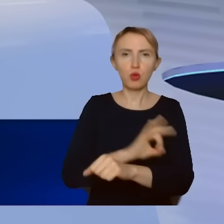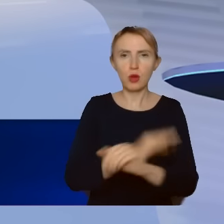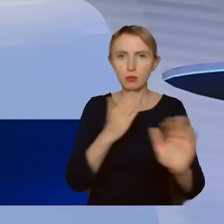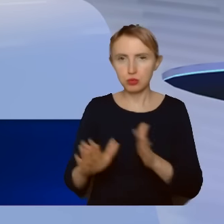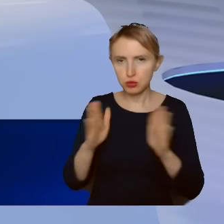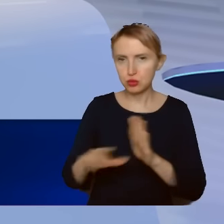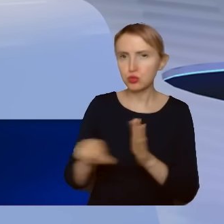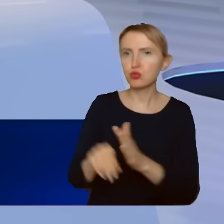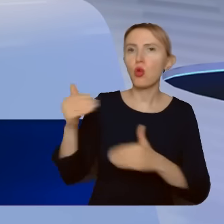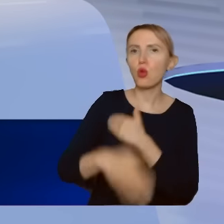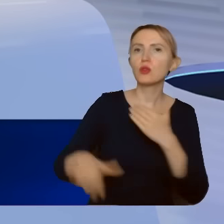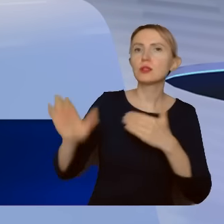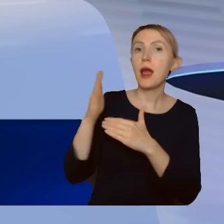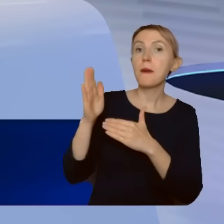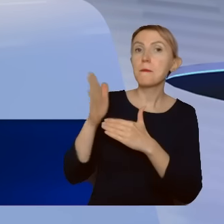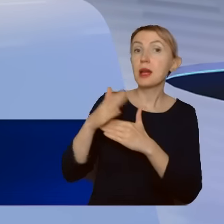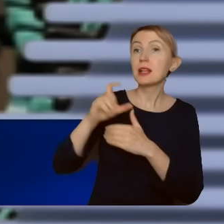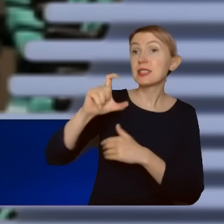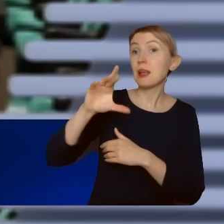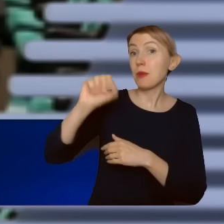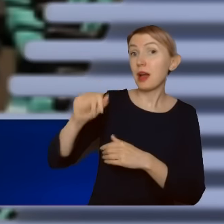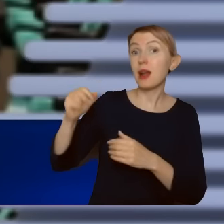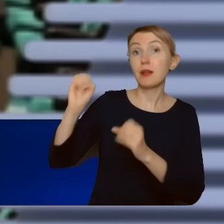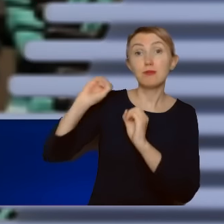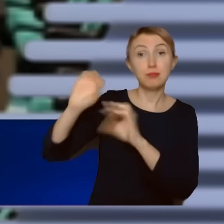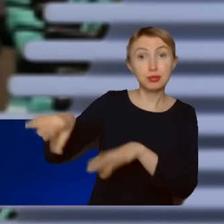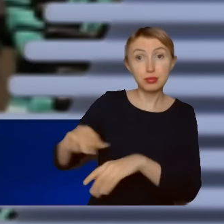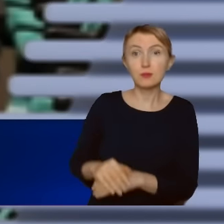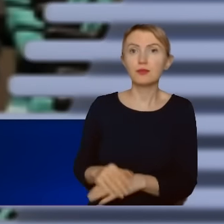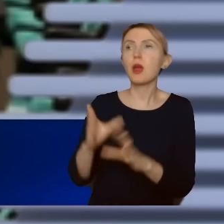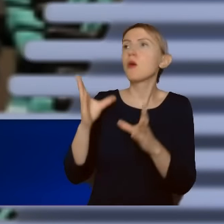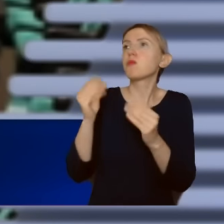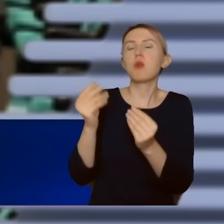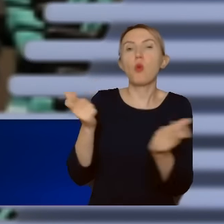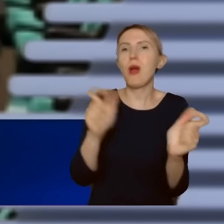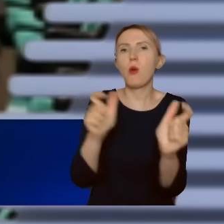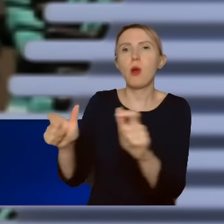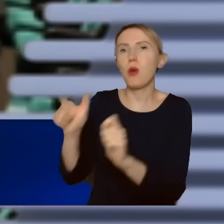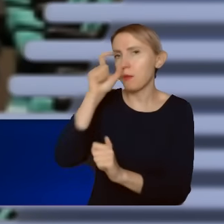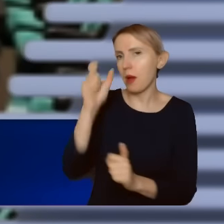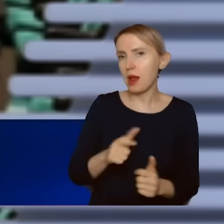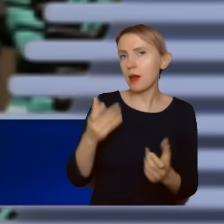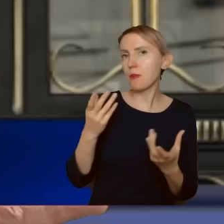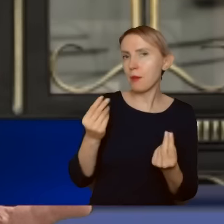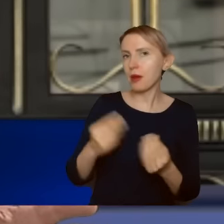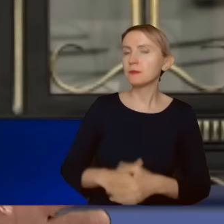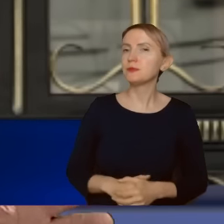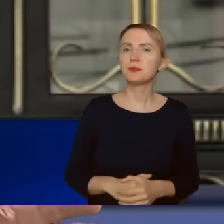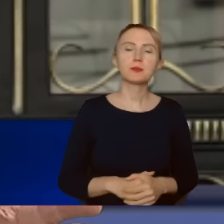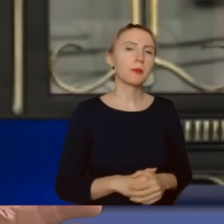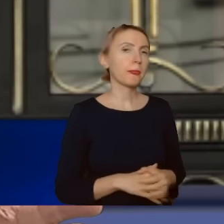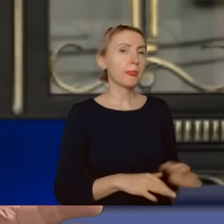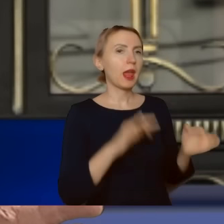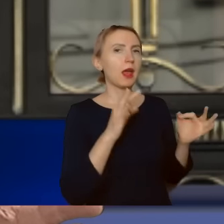końca marca. Centralne Biuro Antykorupcyjne do kosza. Po co ma łapać przestępców? Część z nich pochodzi z Platformy. A teraz